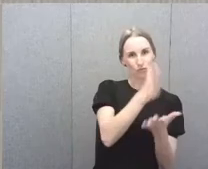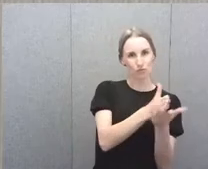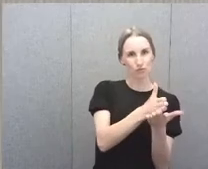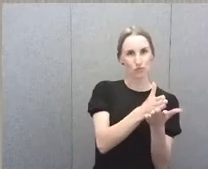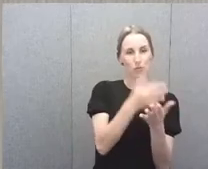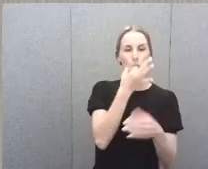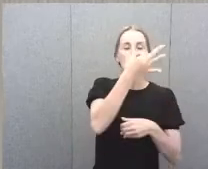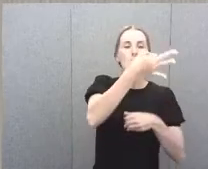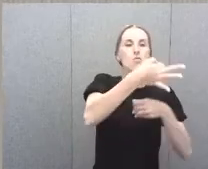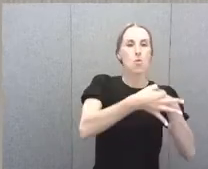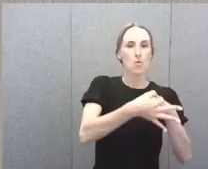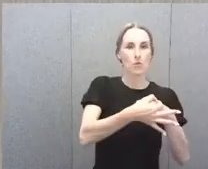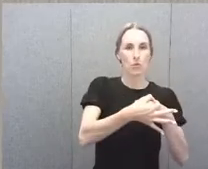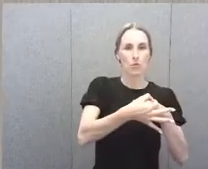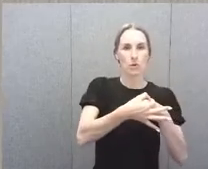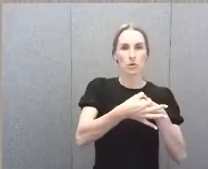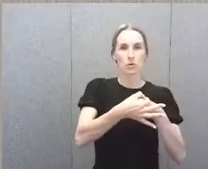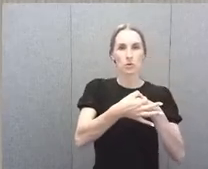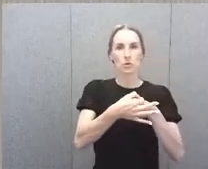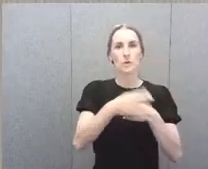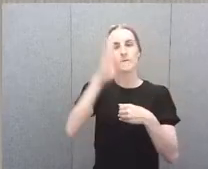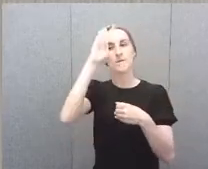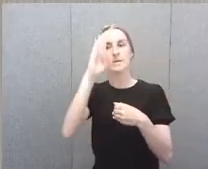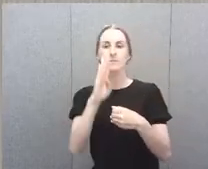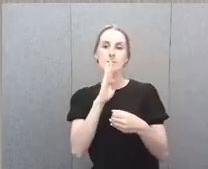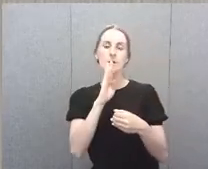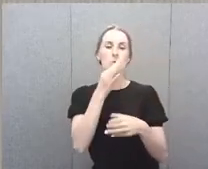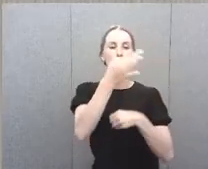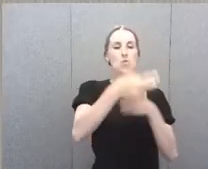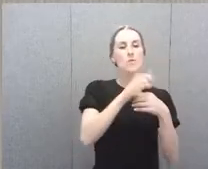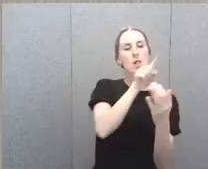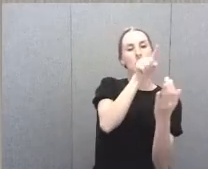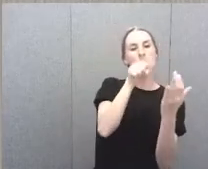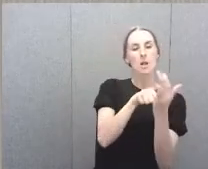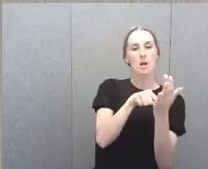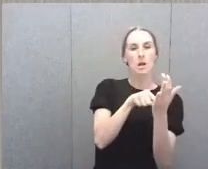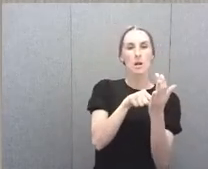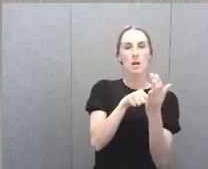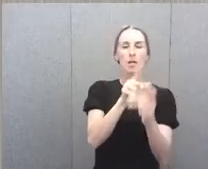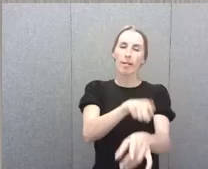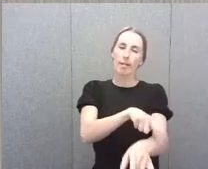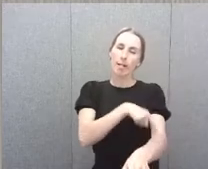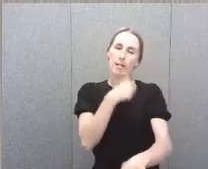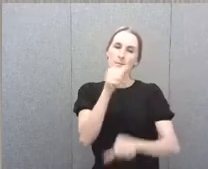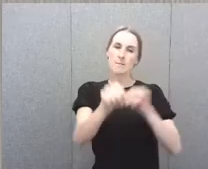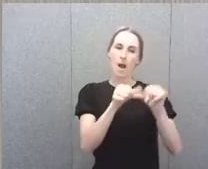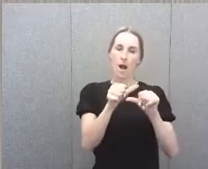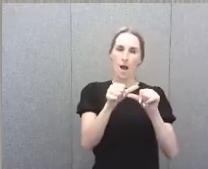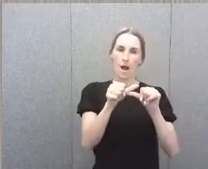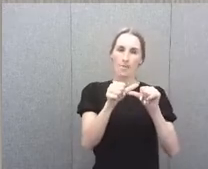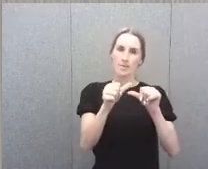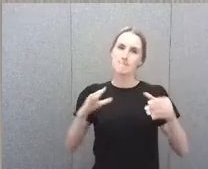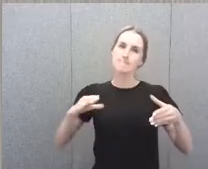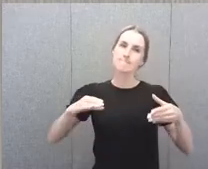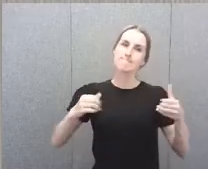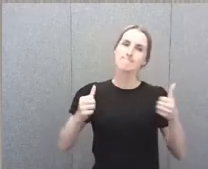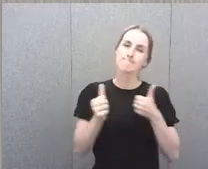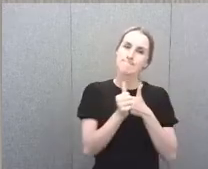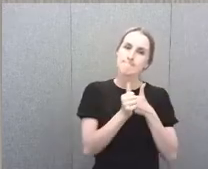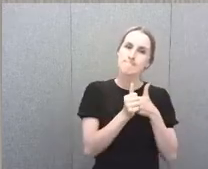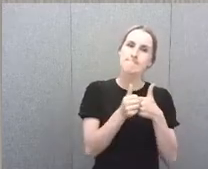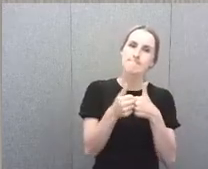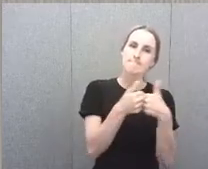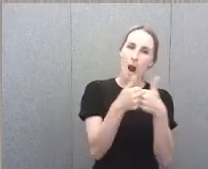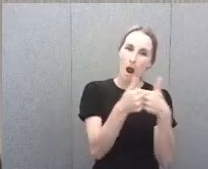Брюсселе. Некоторые располагаются и в Вильнюсе, и как раз та организация, которая ответственна за равенство, за гендерное равенство, Европейский